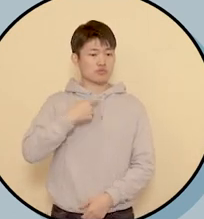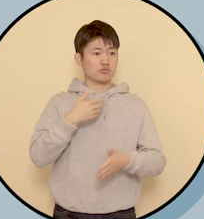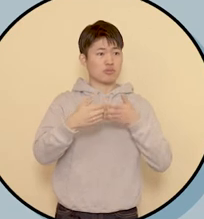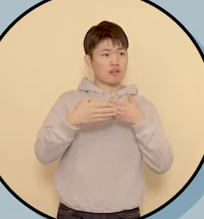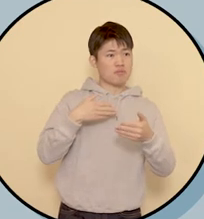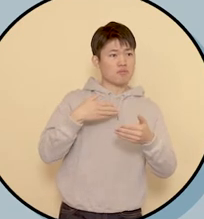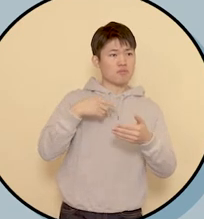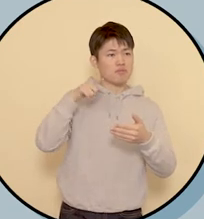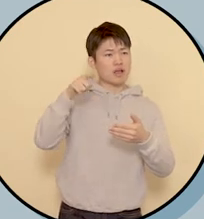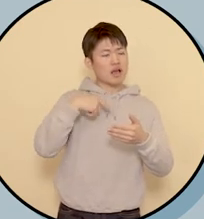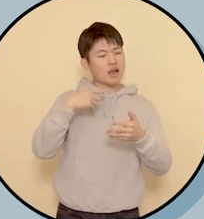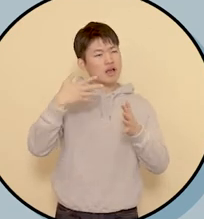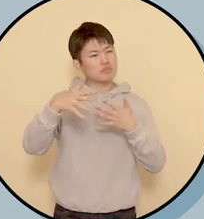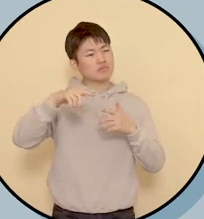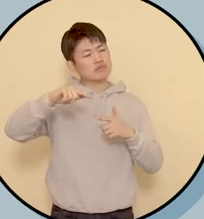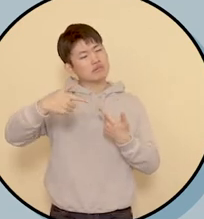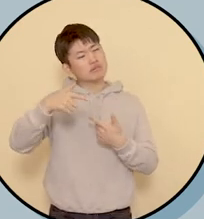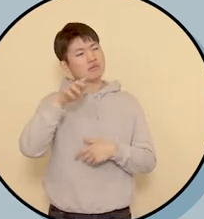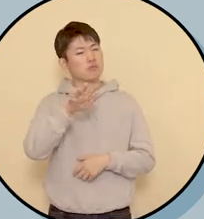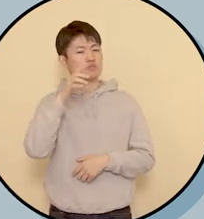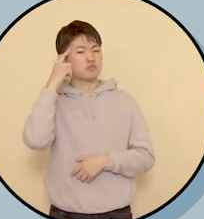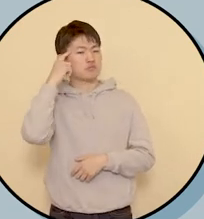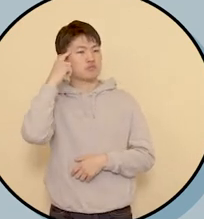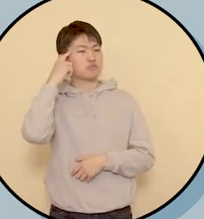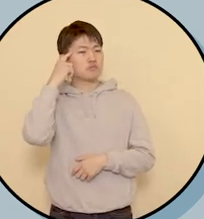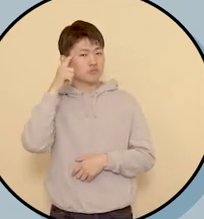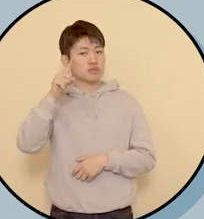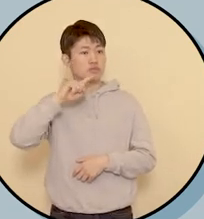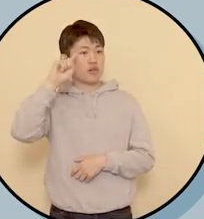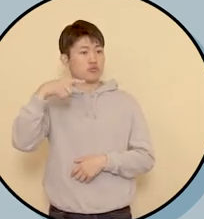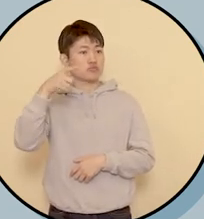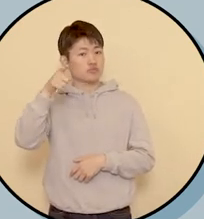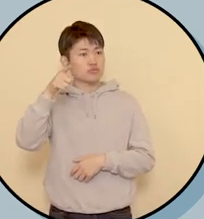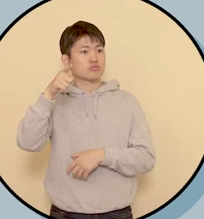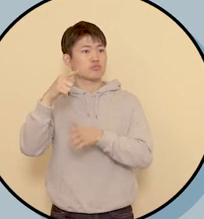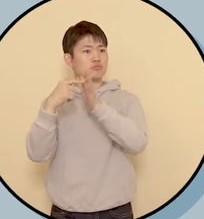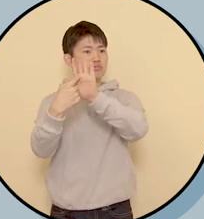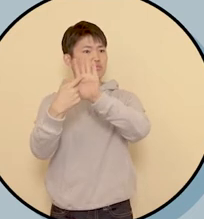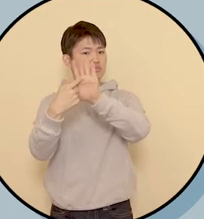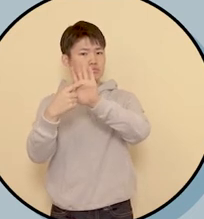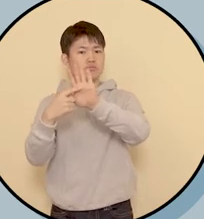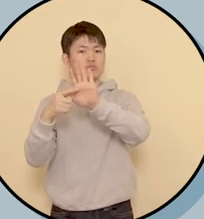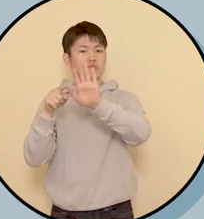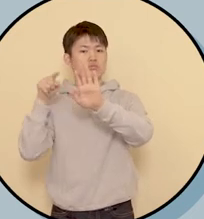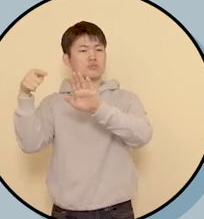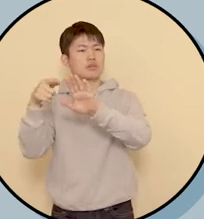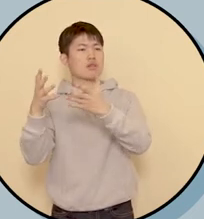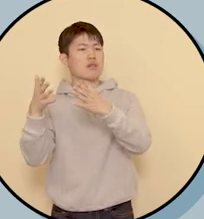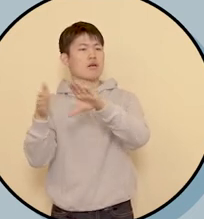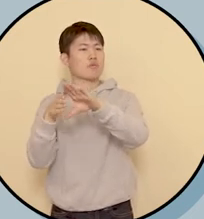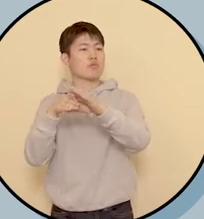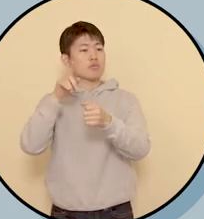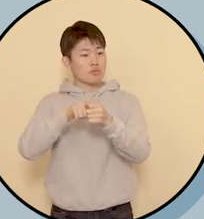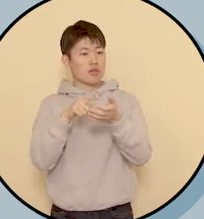自分が経験したことと、の話とちょっと違うかなっていうふうに思ってて、そのセリフありきのところだと、そこには